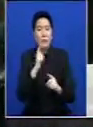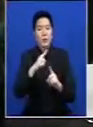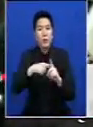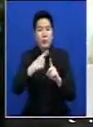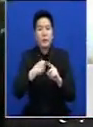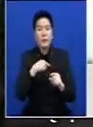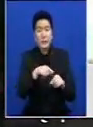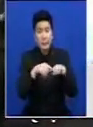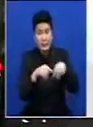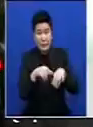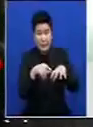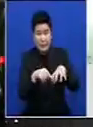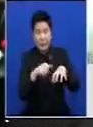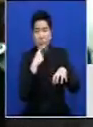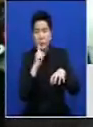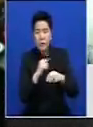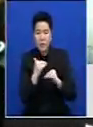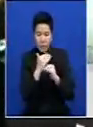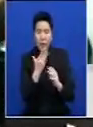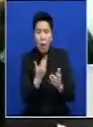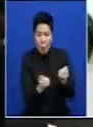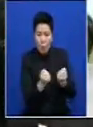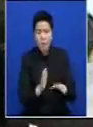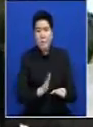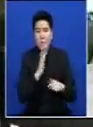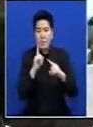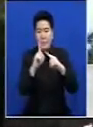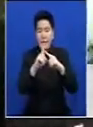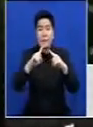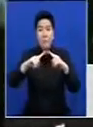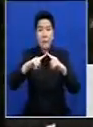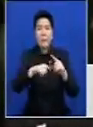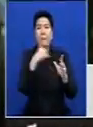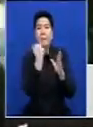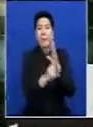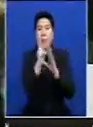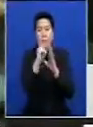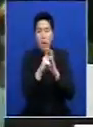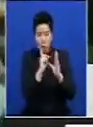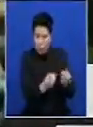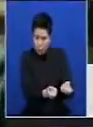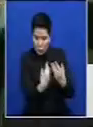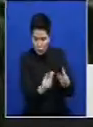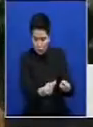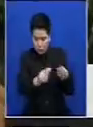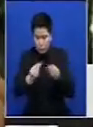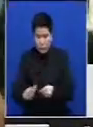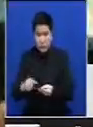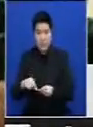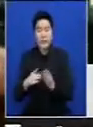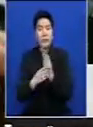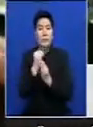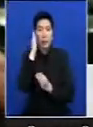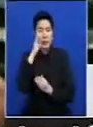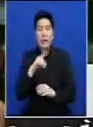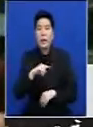มเด็จพระสังฆราชเพื่อกำหนดนัดส่งมอบรถเบนซ์คลาสสิกผิดกฎหมายภายในสัปดาห์หน้าก็ระบุเงื่อนเวลาตั้ง